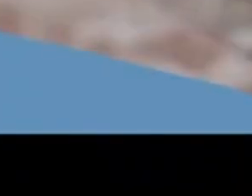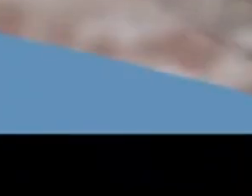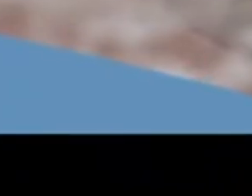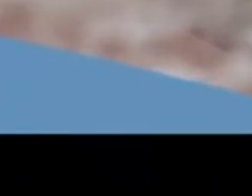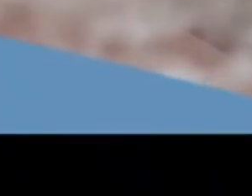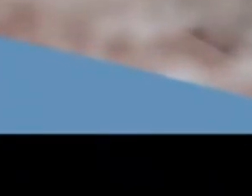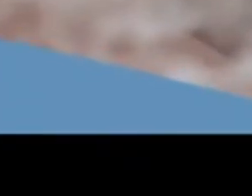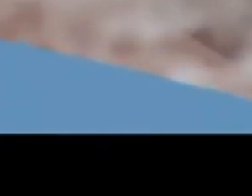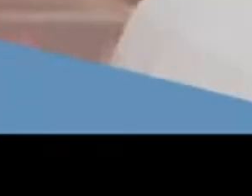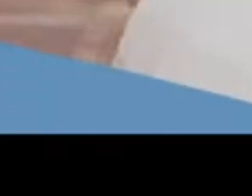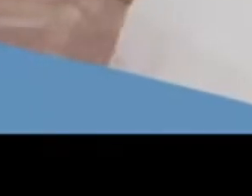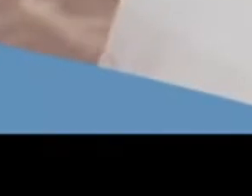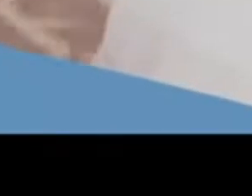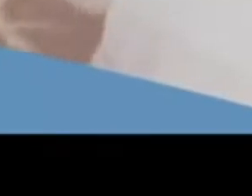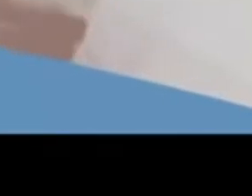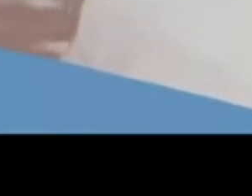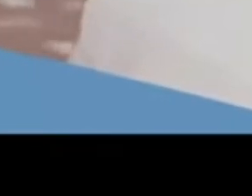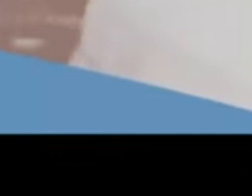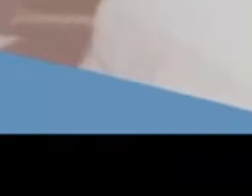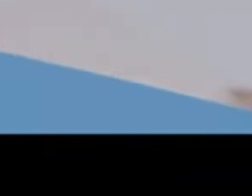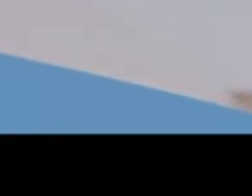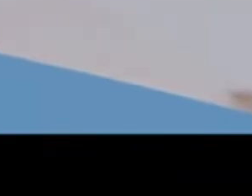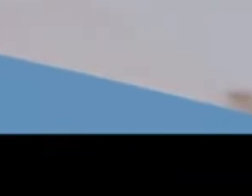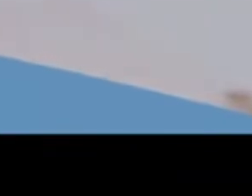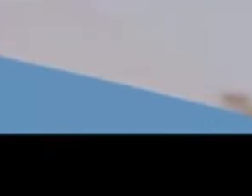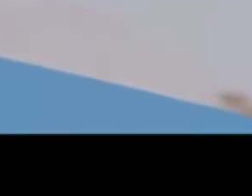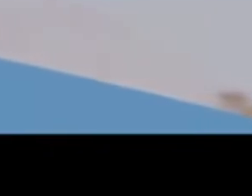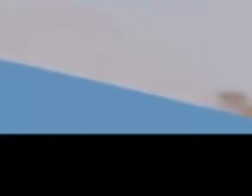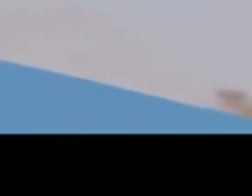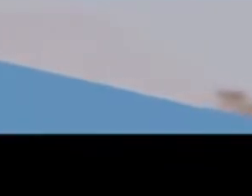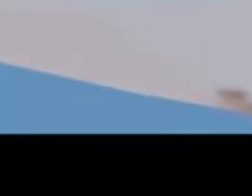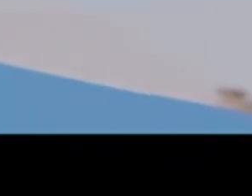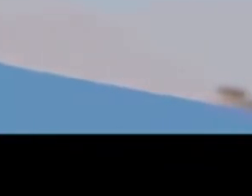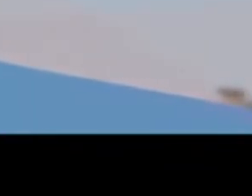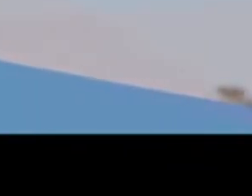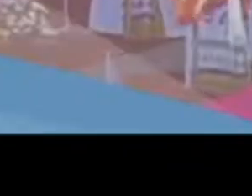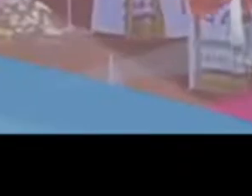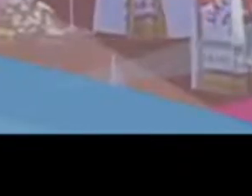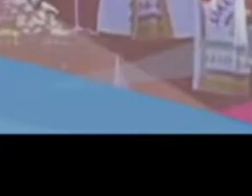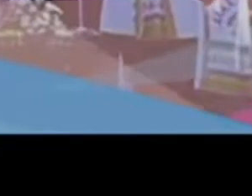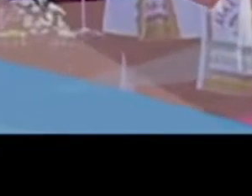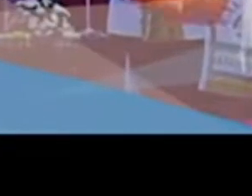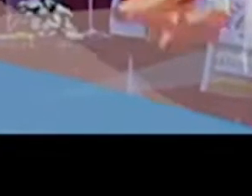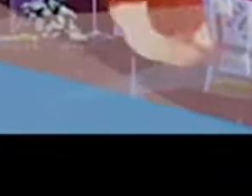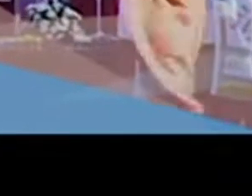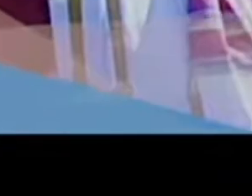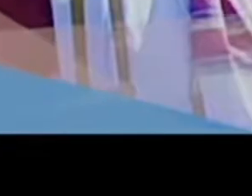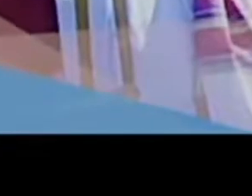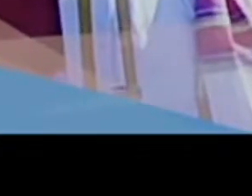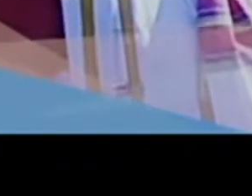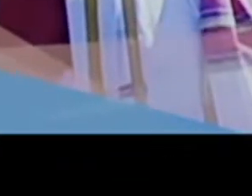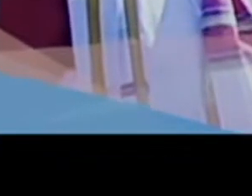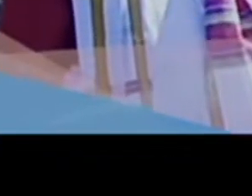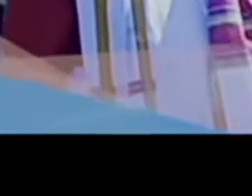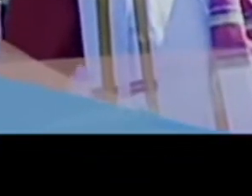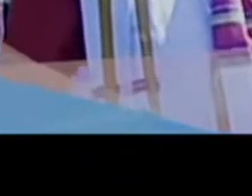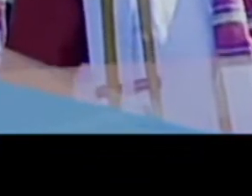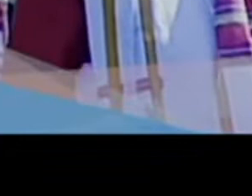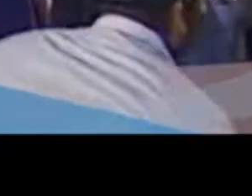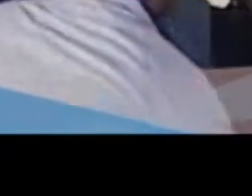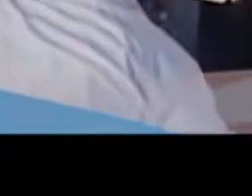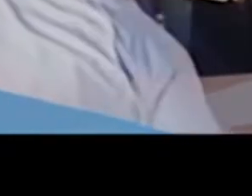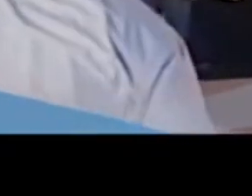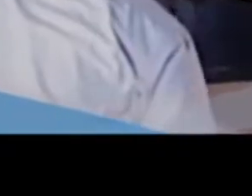आज से 12 साल पहले प्रधानमंत्री और तत्कालीन मुख्यमंत्री श्री नरेंद्र मोदी ने साल 2010 में गुजरात में